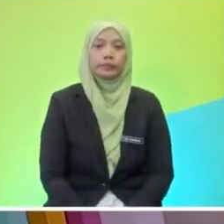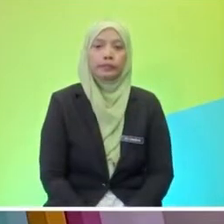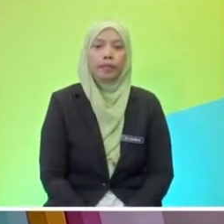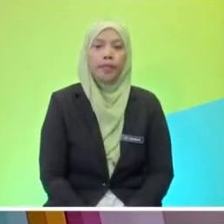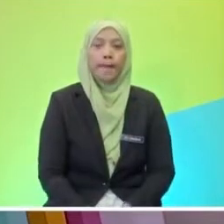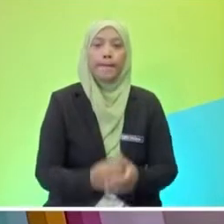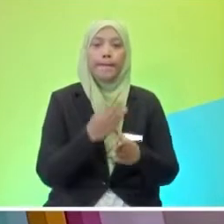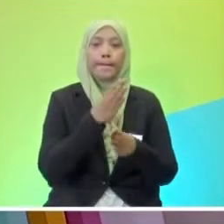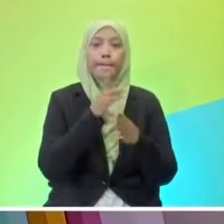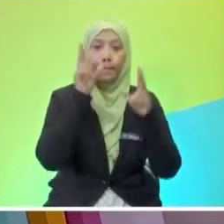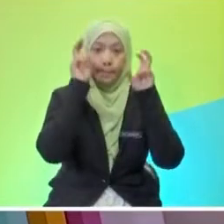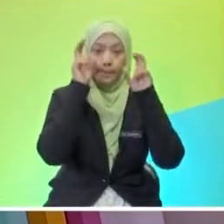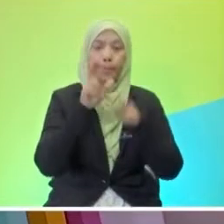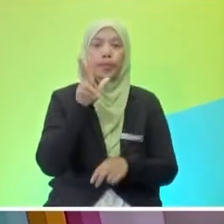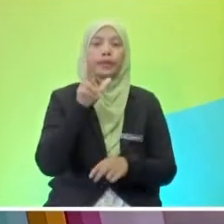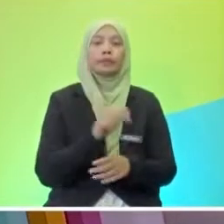oke perawatan